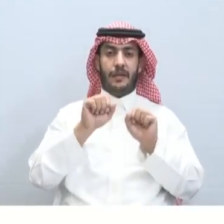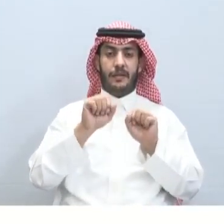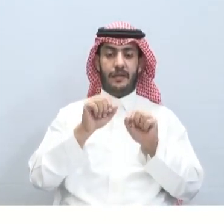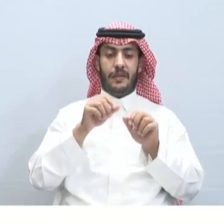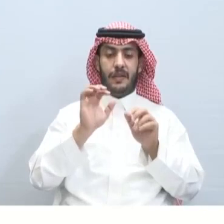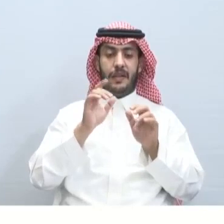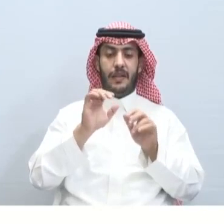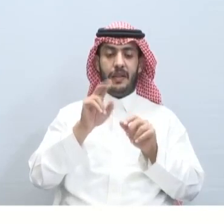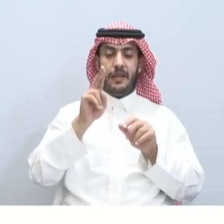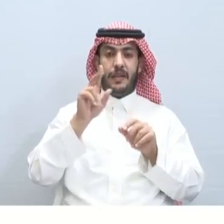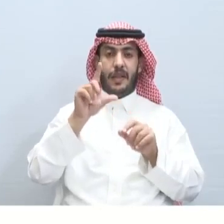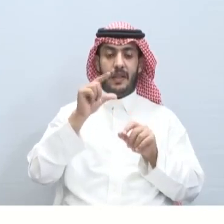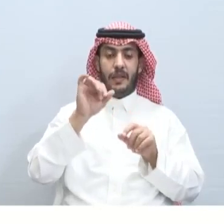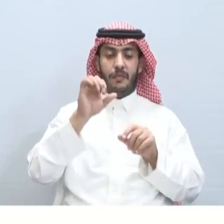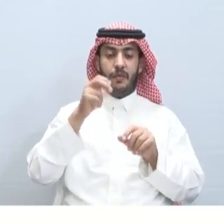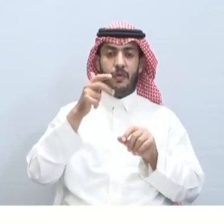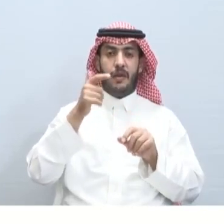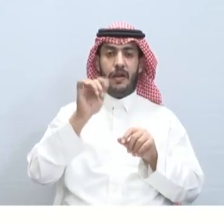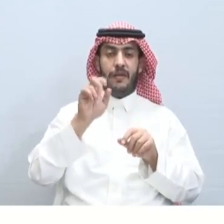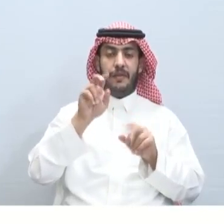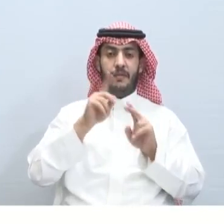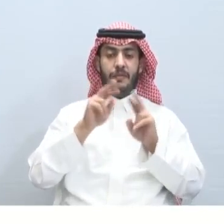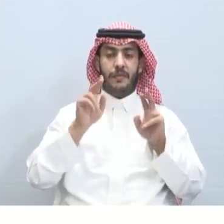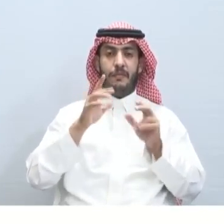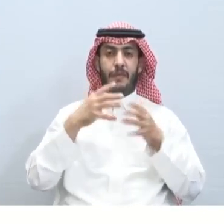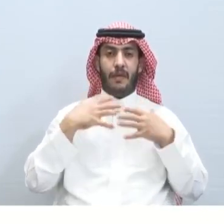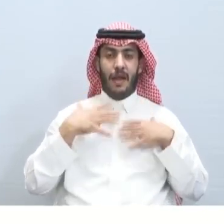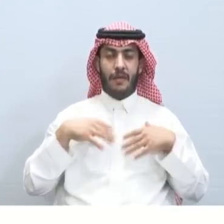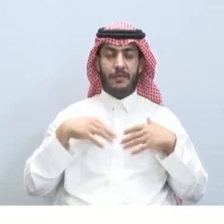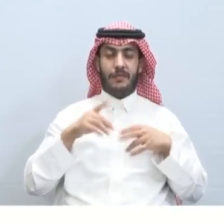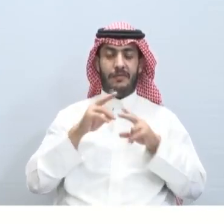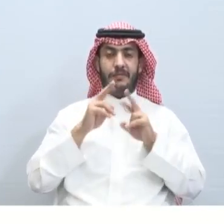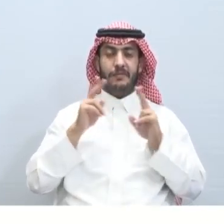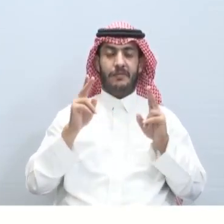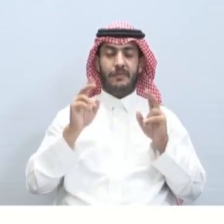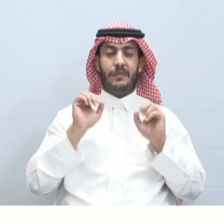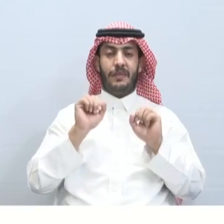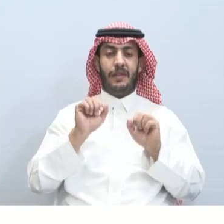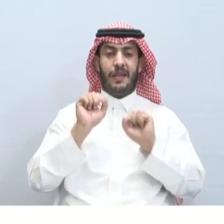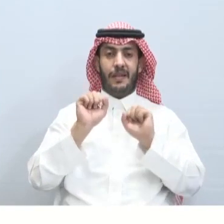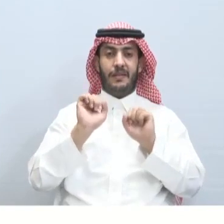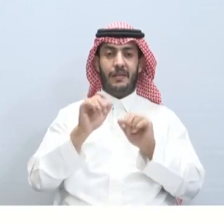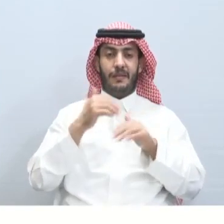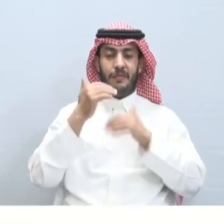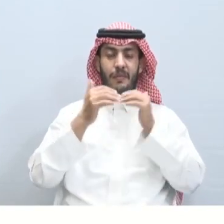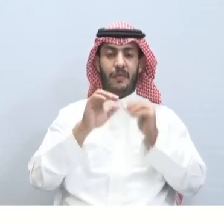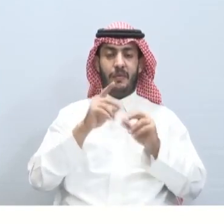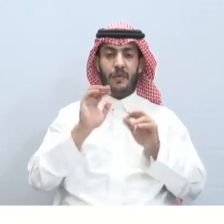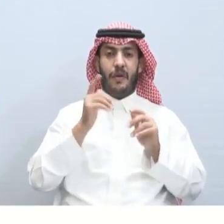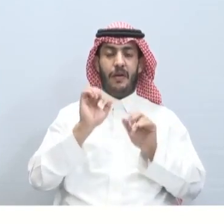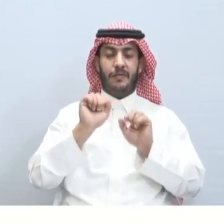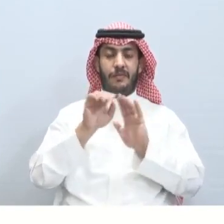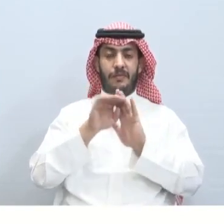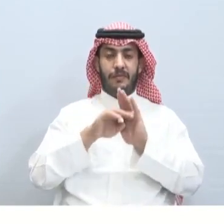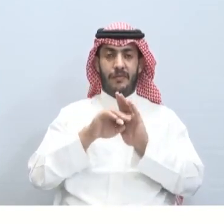الديموغرافيه وذكرنا هنالك عده امثله من ضمنها الملابس او غيرها التي تكون مخصصه لمراحل دون اخرى او ادوات